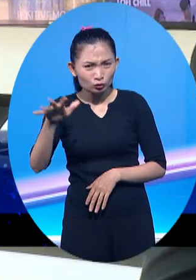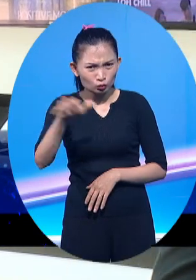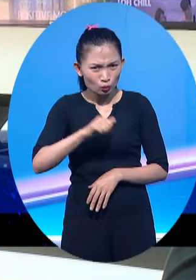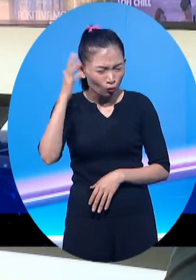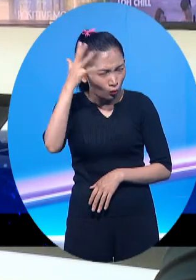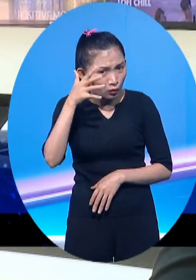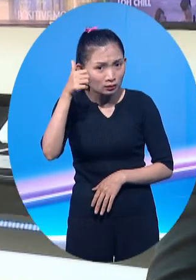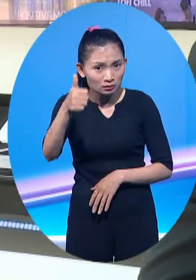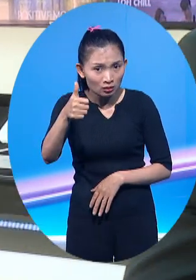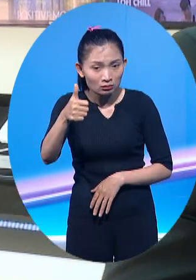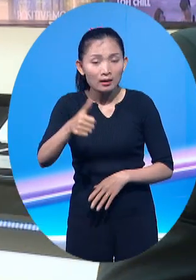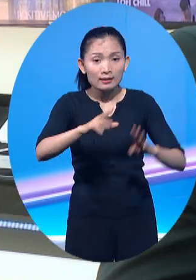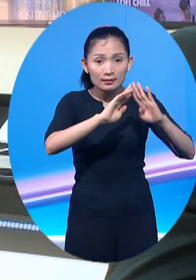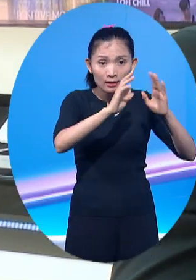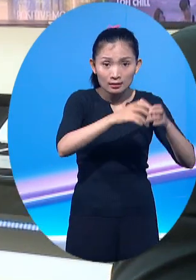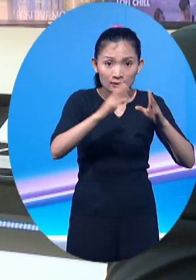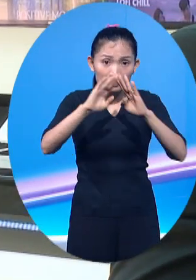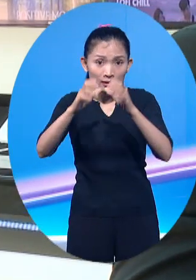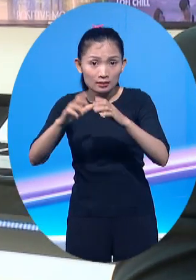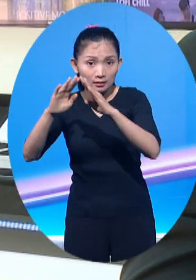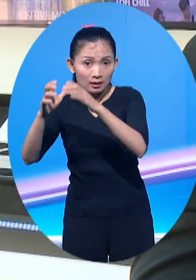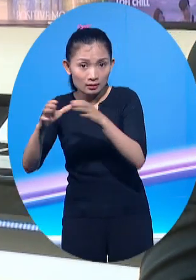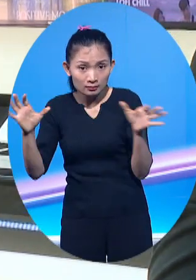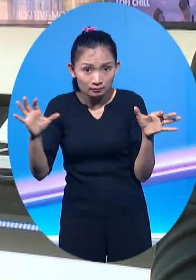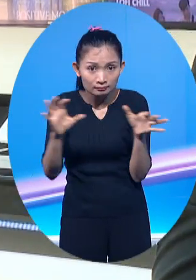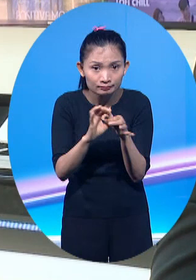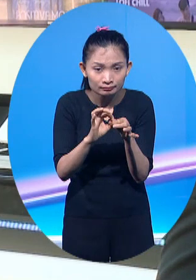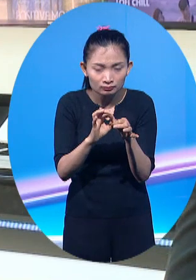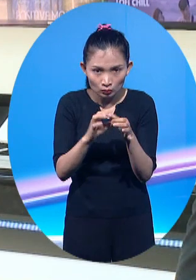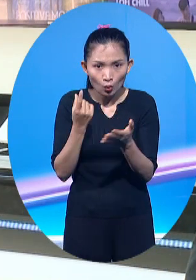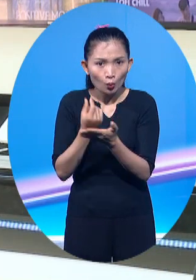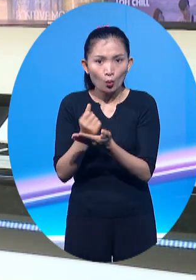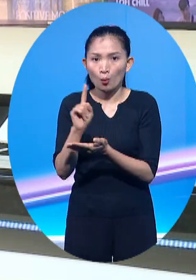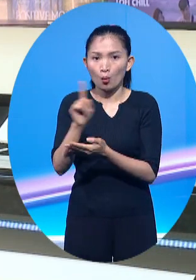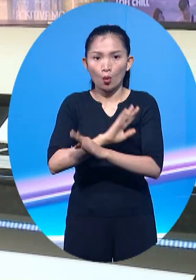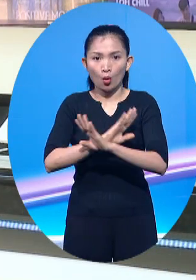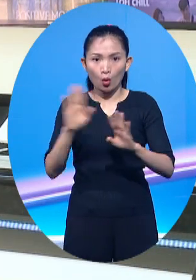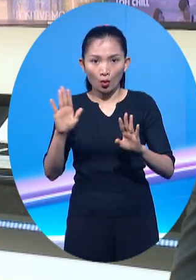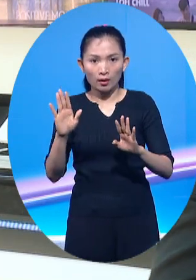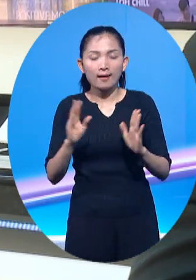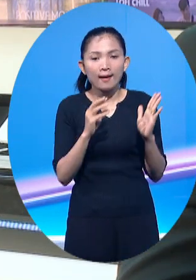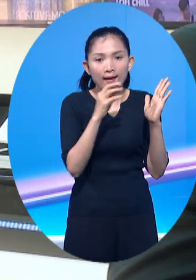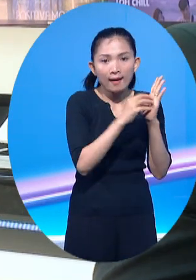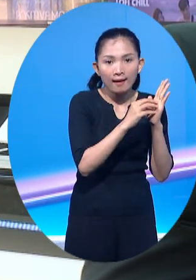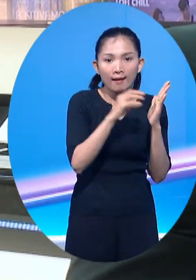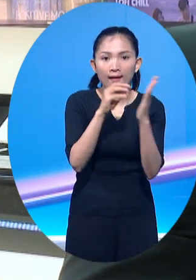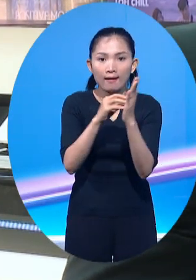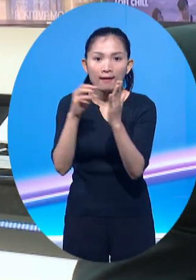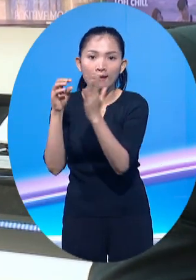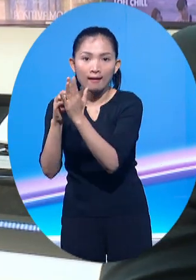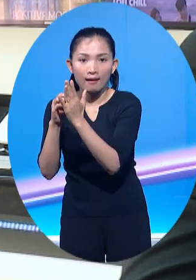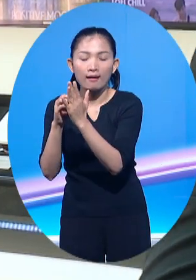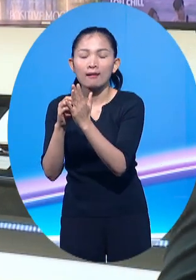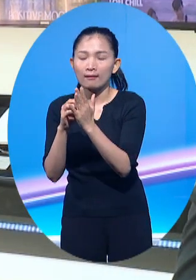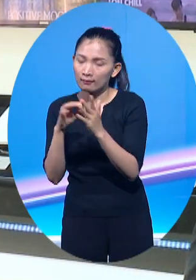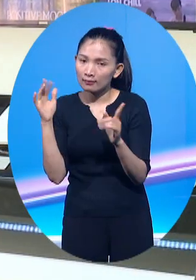dân hoàn toàn là có thể cùng chia sẻ cùng một cái hệ thống và chỉ cần gắn vài thiết bị tại từng hộ dân là họ có thể tham